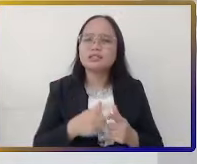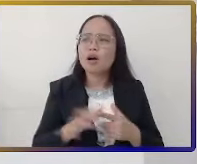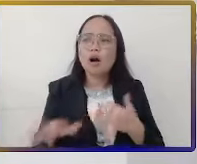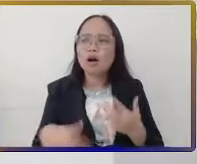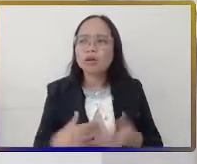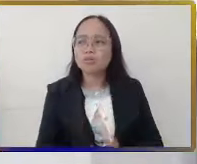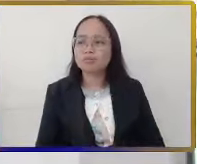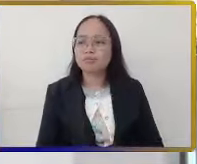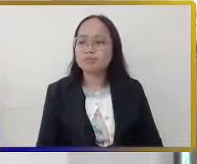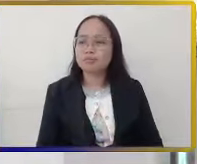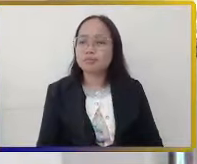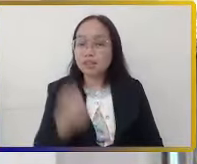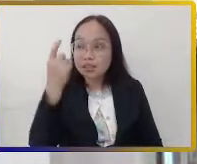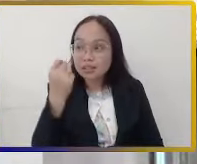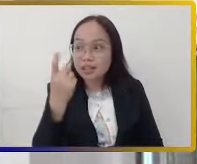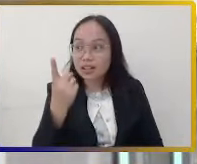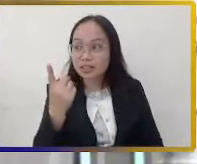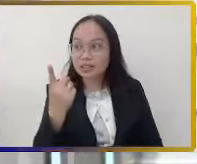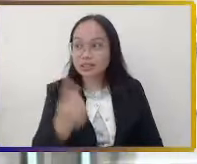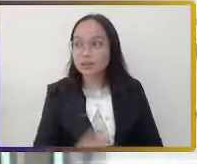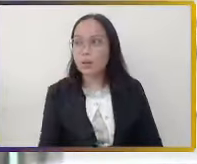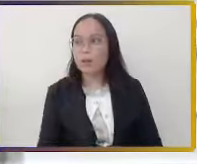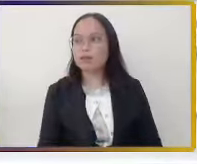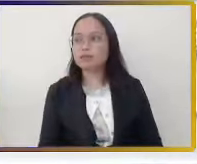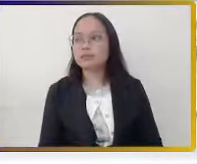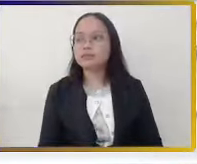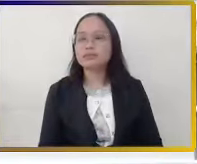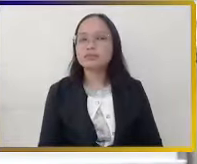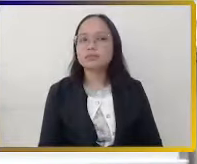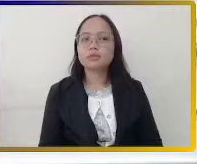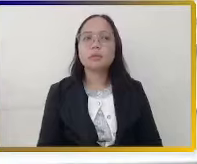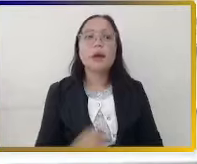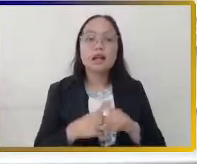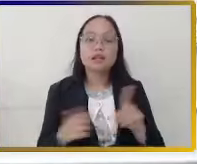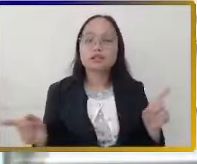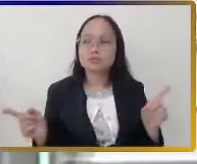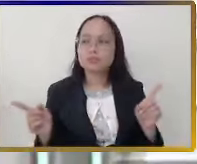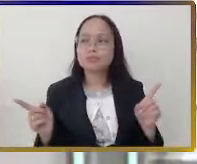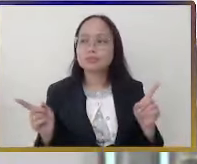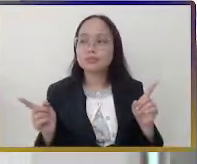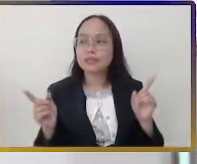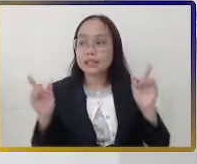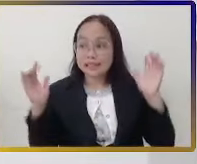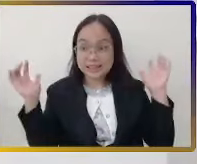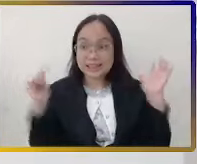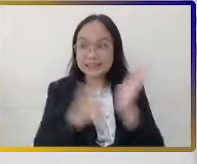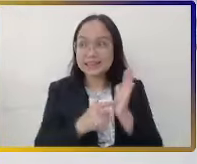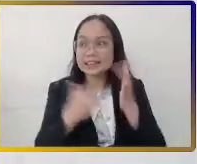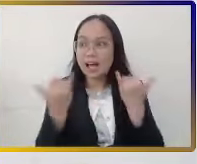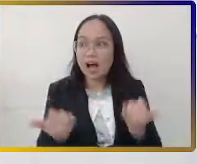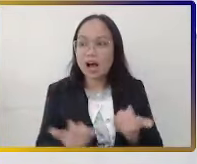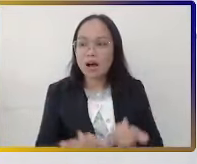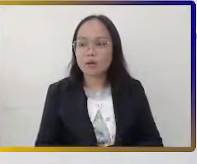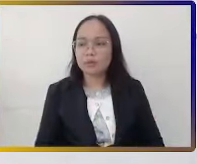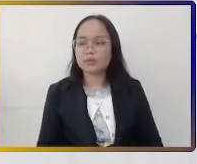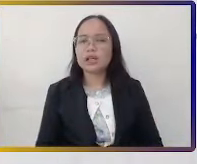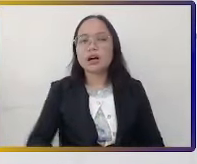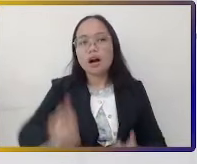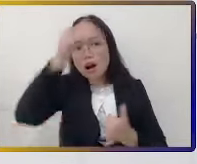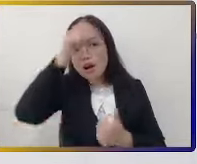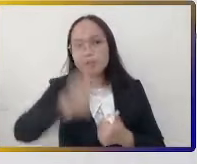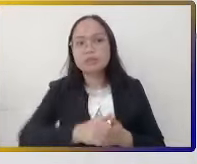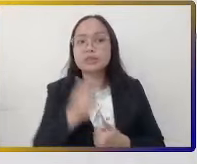You know, do you understand? Kapatid, but listen now. This is it. Remember what